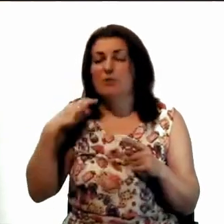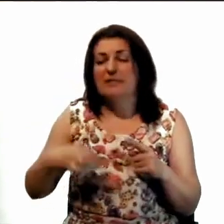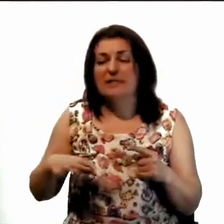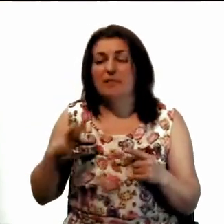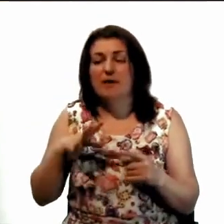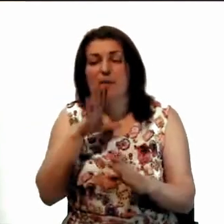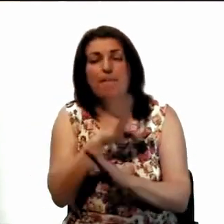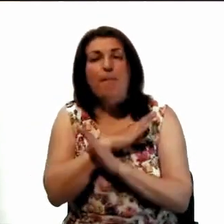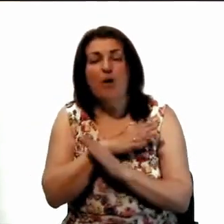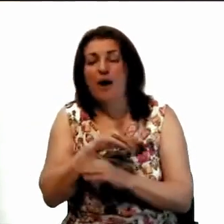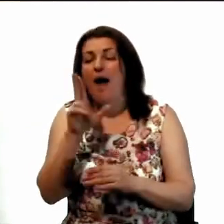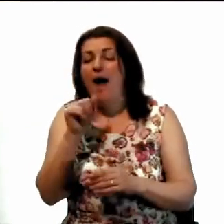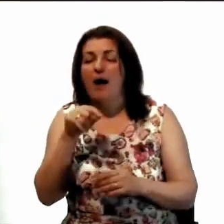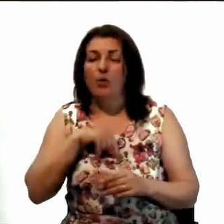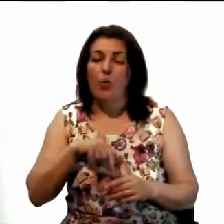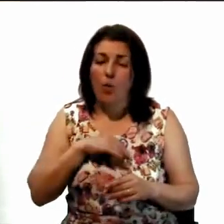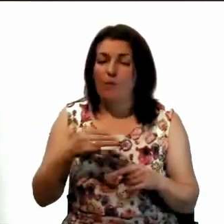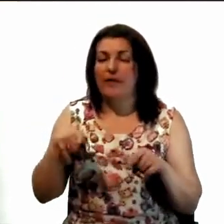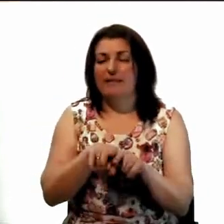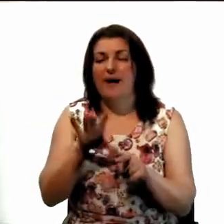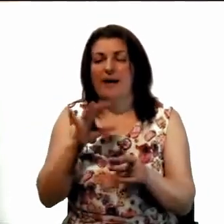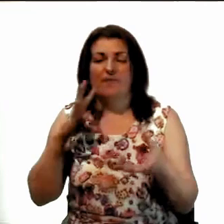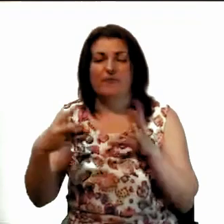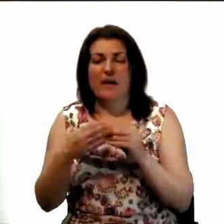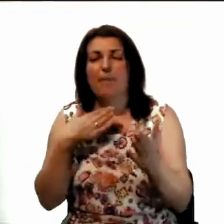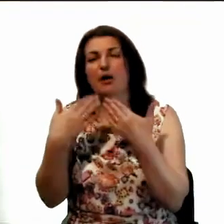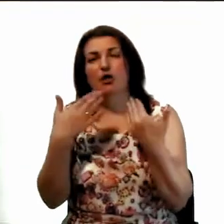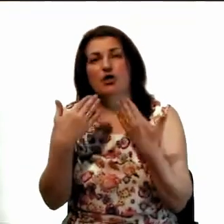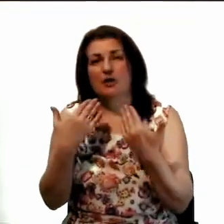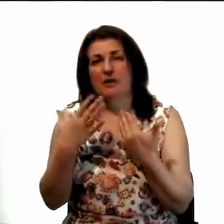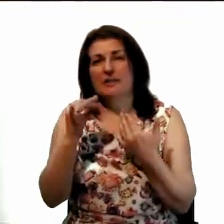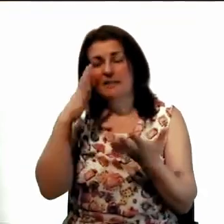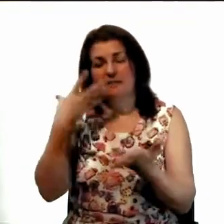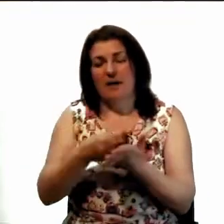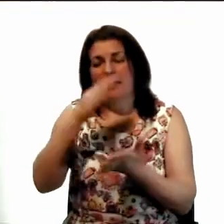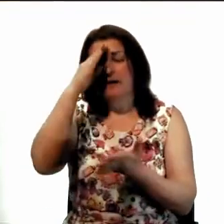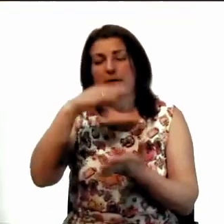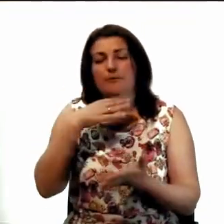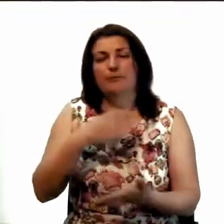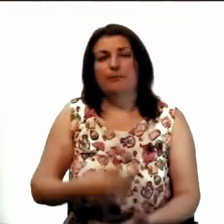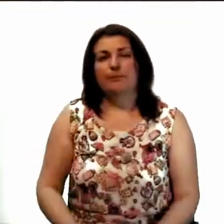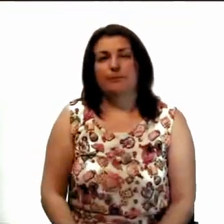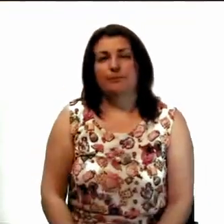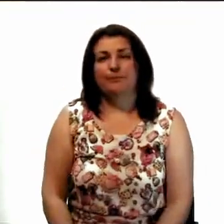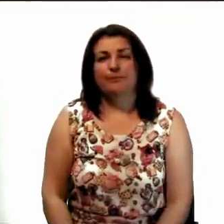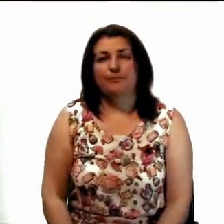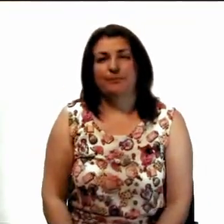мертвым как духовно, так и в взаимоотношениях с своим отцом.